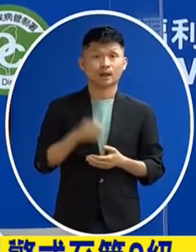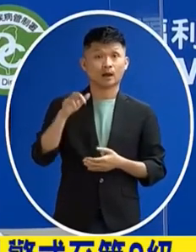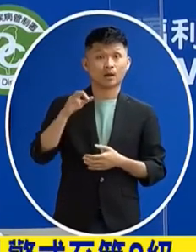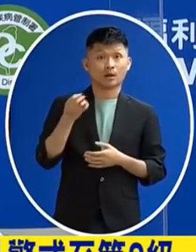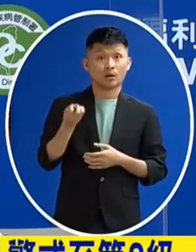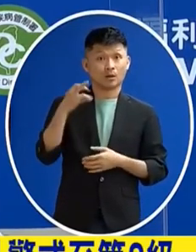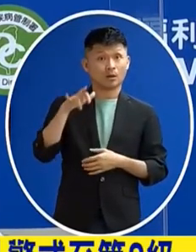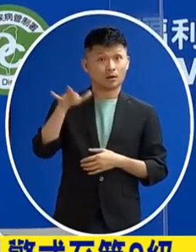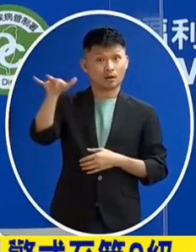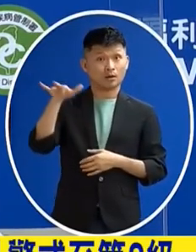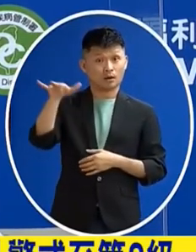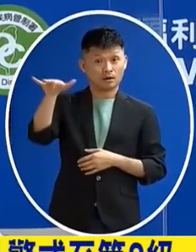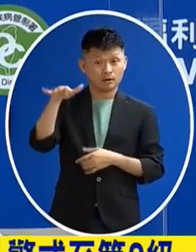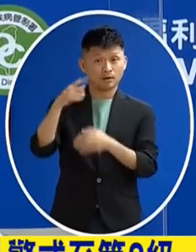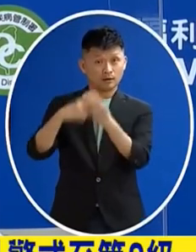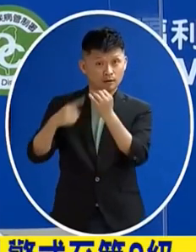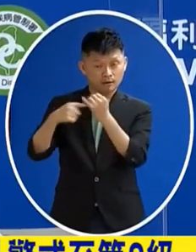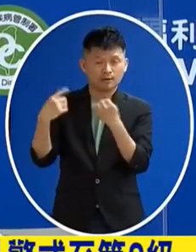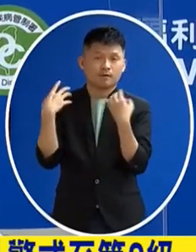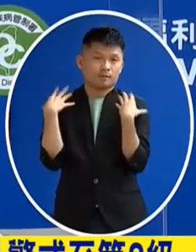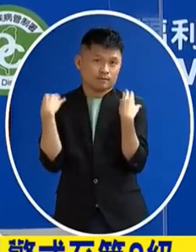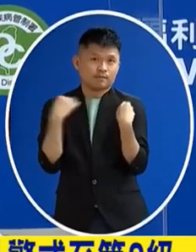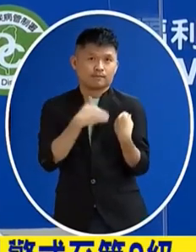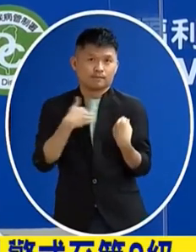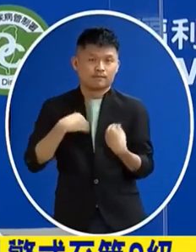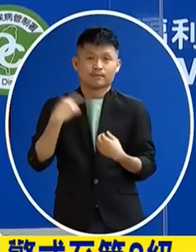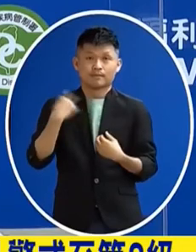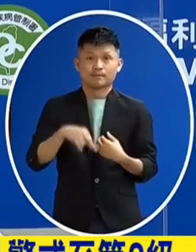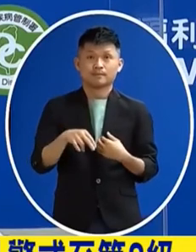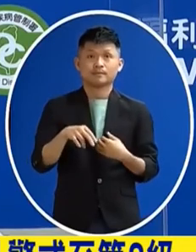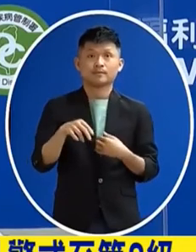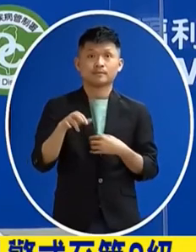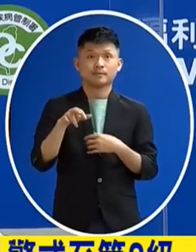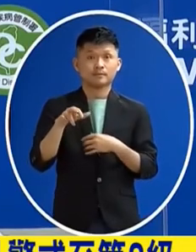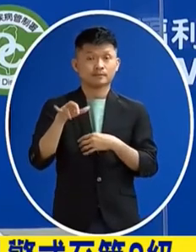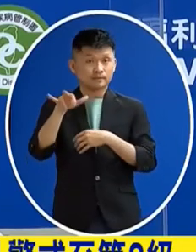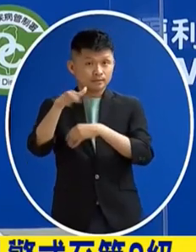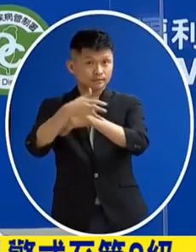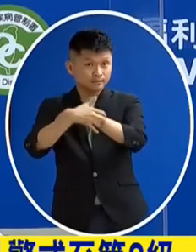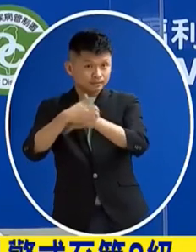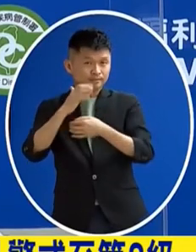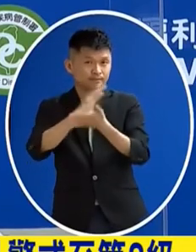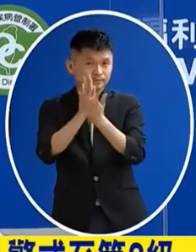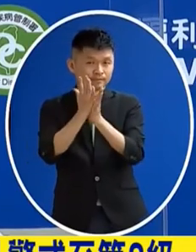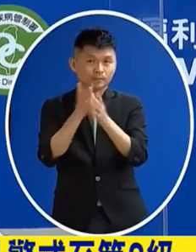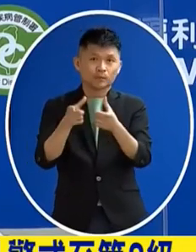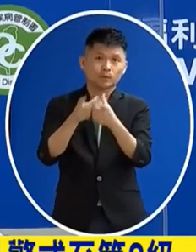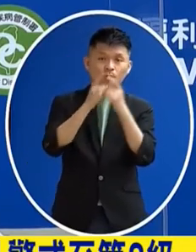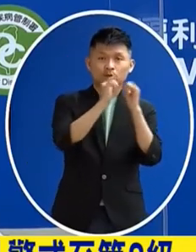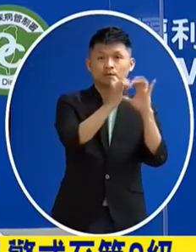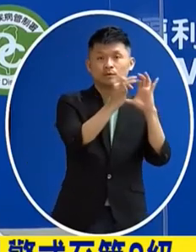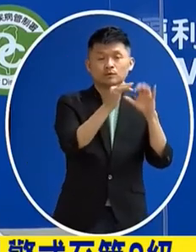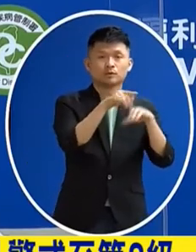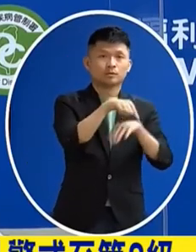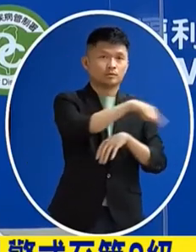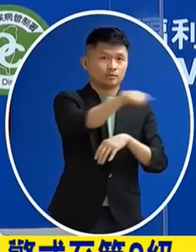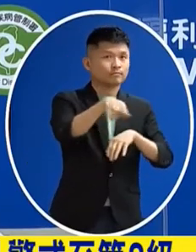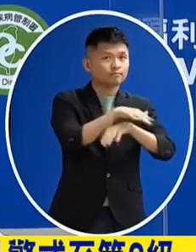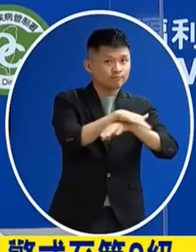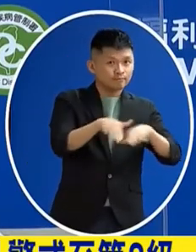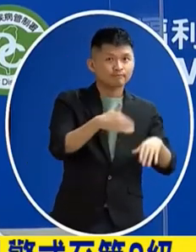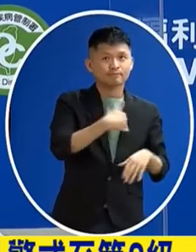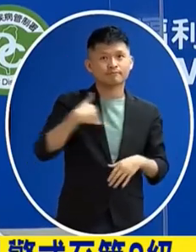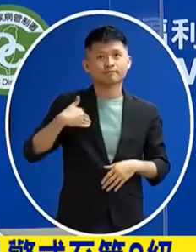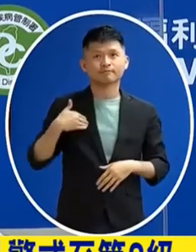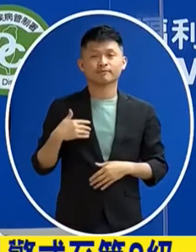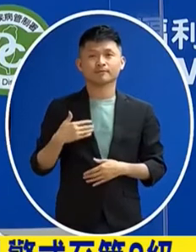量，那也可以维持，哈，都回到社区的时候，那大家都是安全的，所以这样子一个对两方面